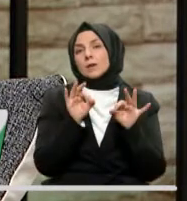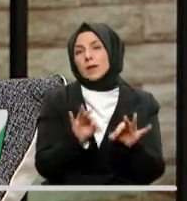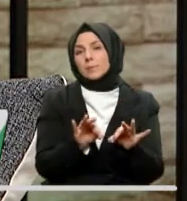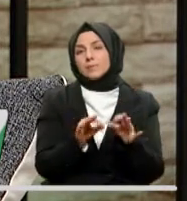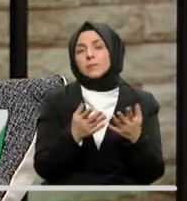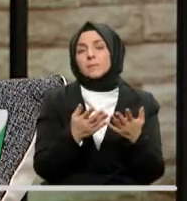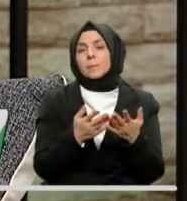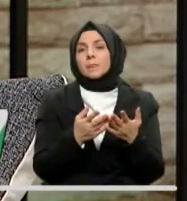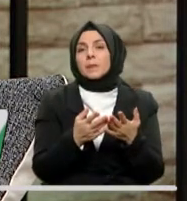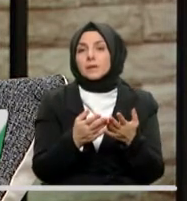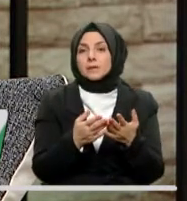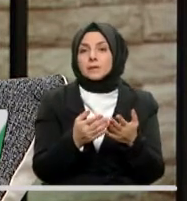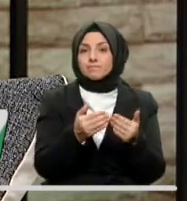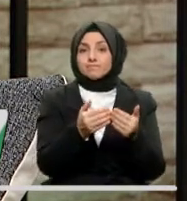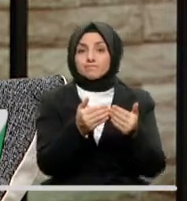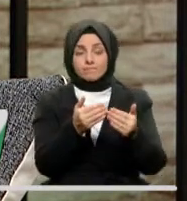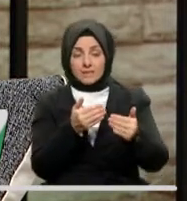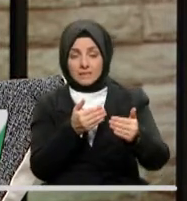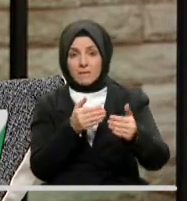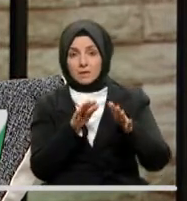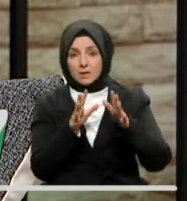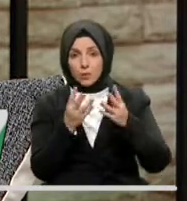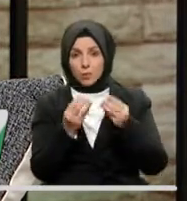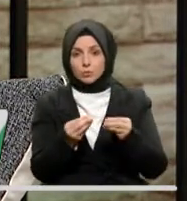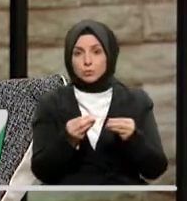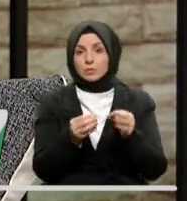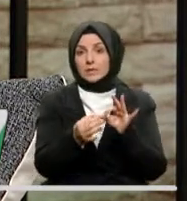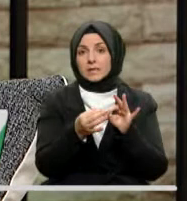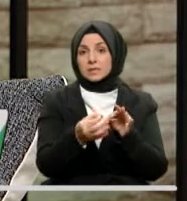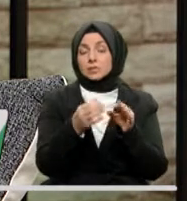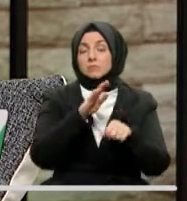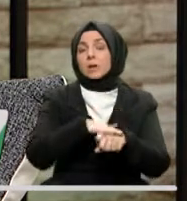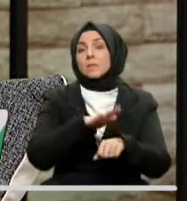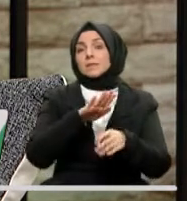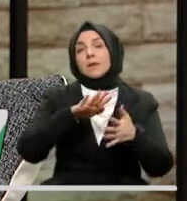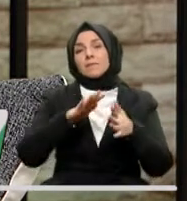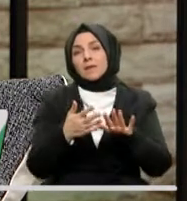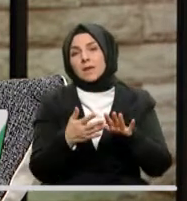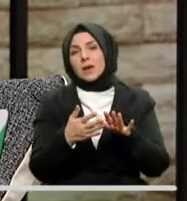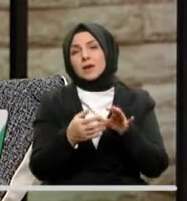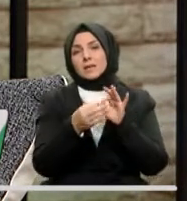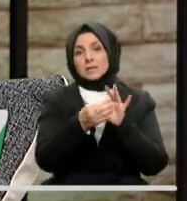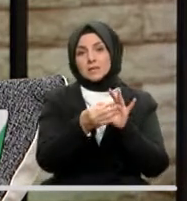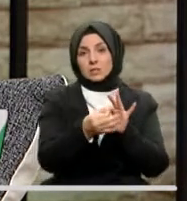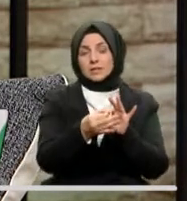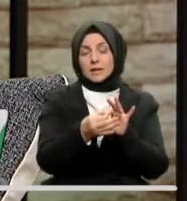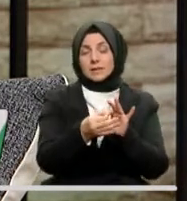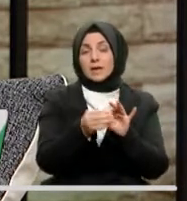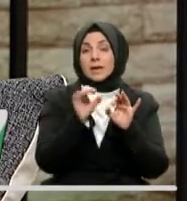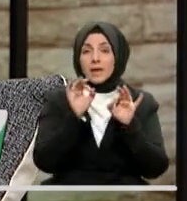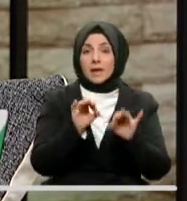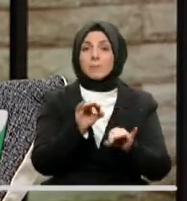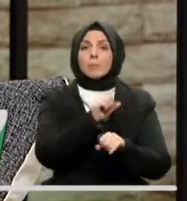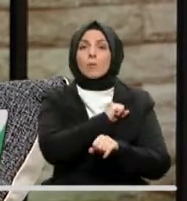mesafelidir çok fazla ilişkiyi kurmaya açık değildir ya da kurduğu Her ilişkide yoğun derecede kaygı Yaşar her adımı düşünerek